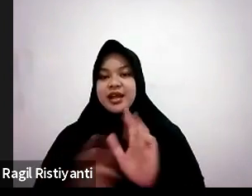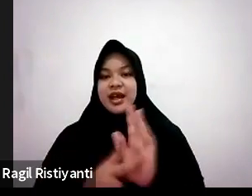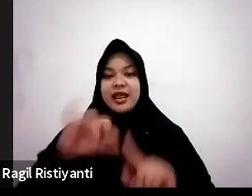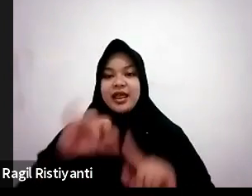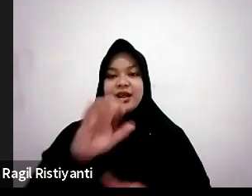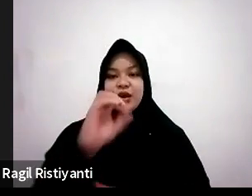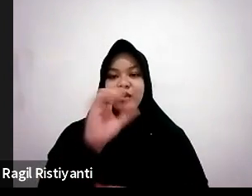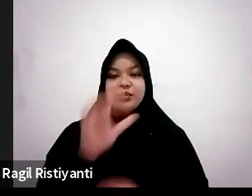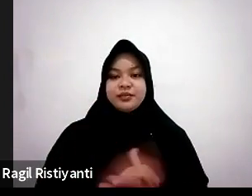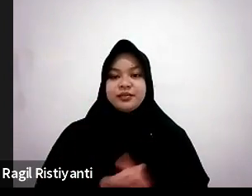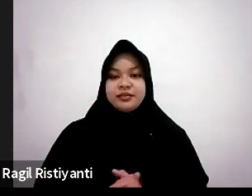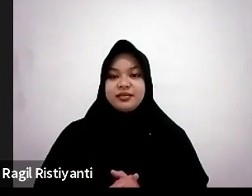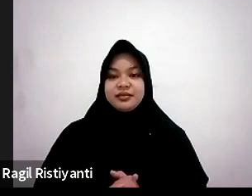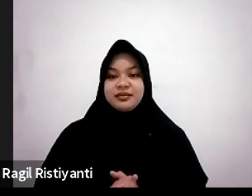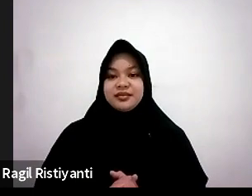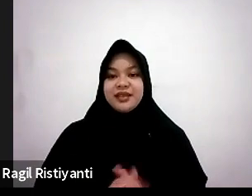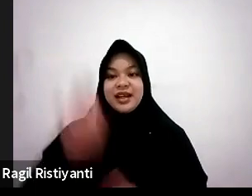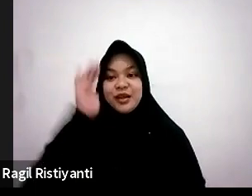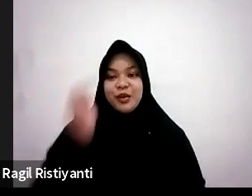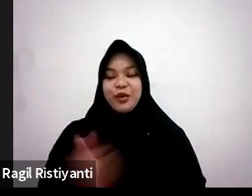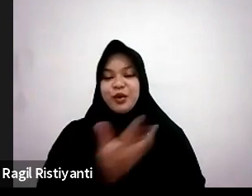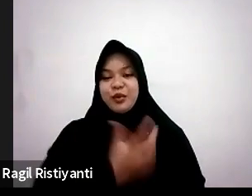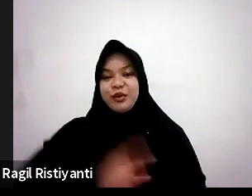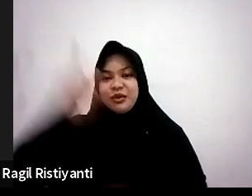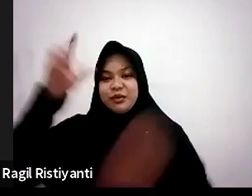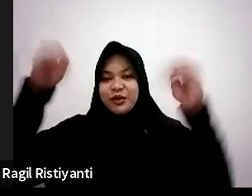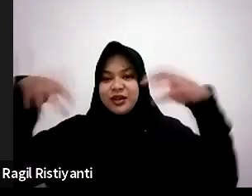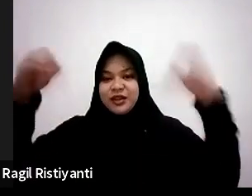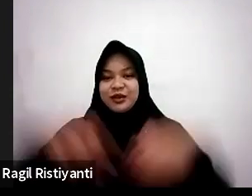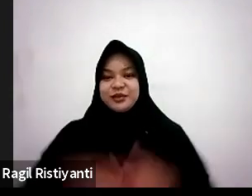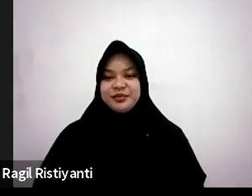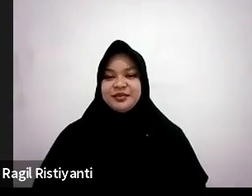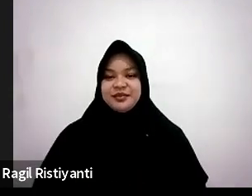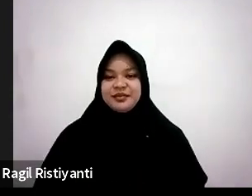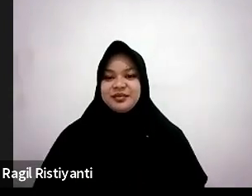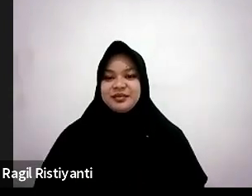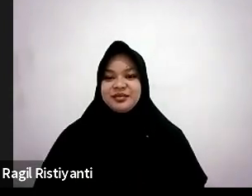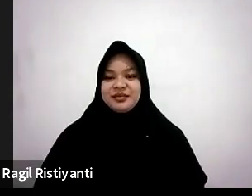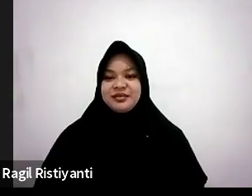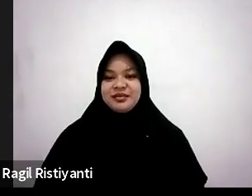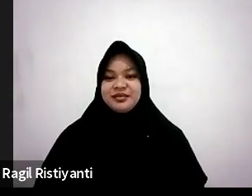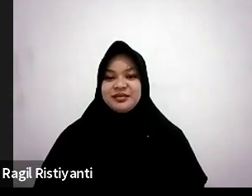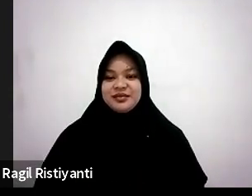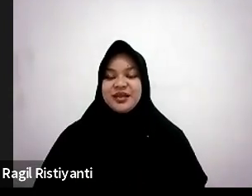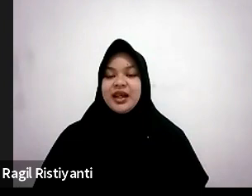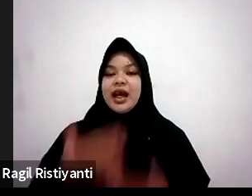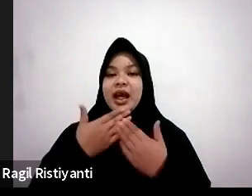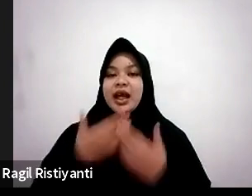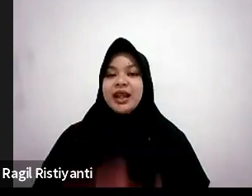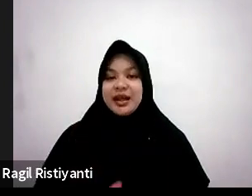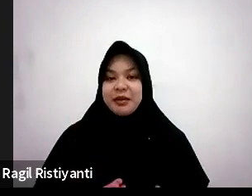warahmatullahi wabarakatuh Waalaikumsalam warahmatullahi wabarakatuh Terima kasih kepada bapak